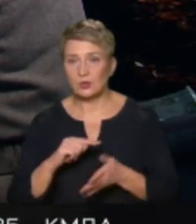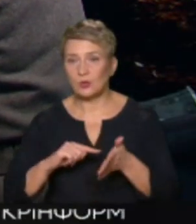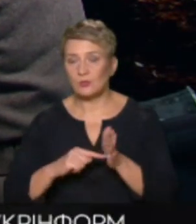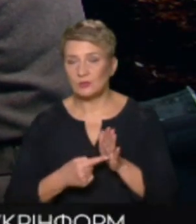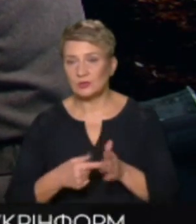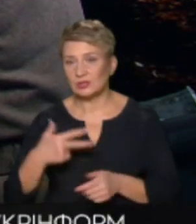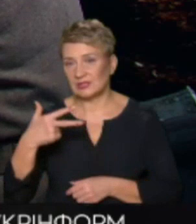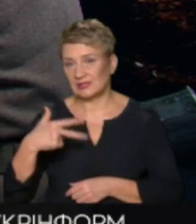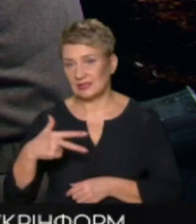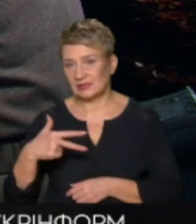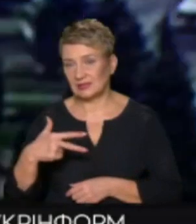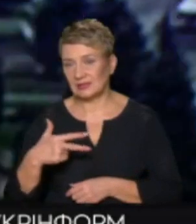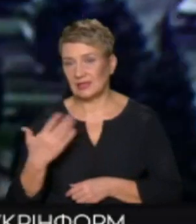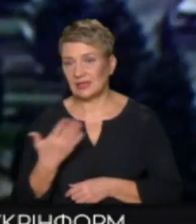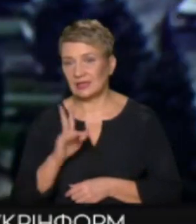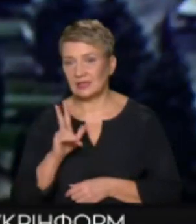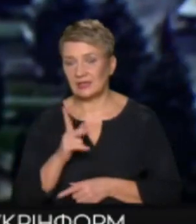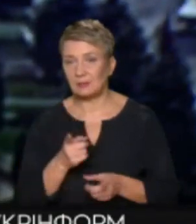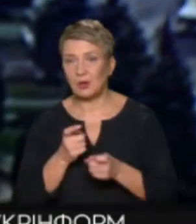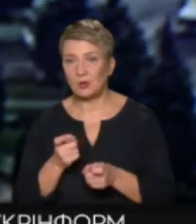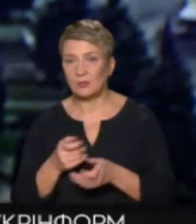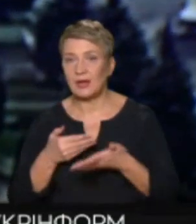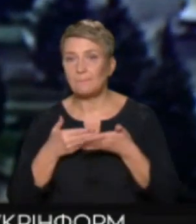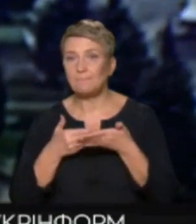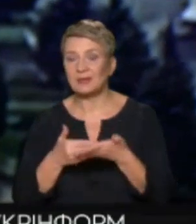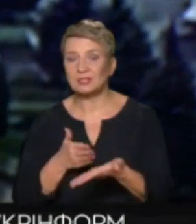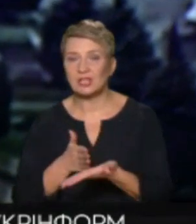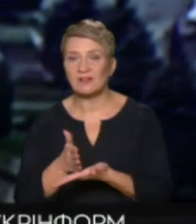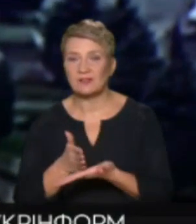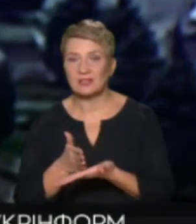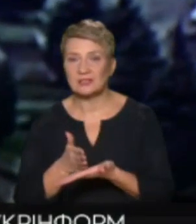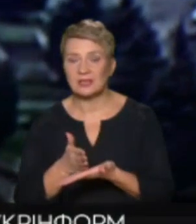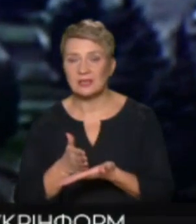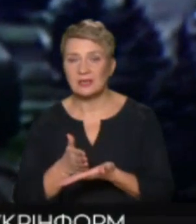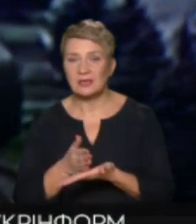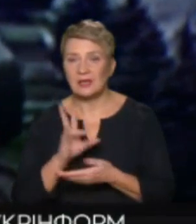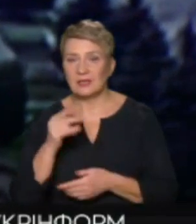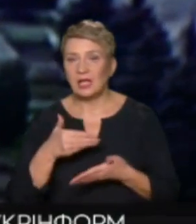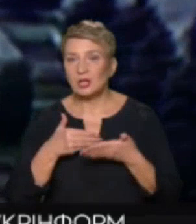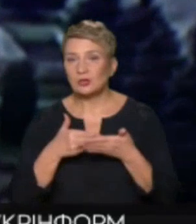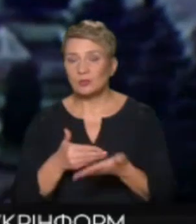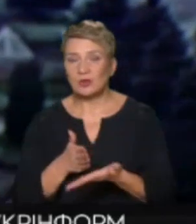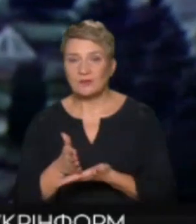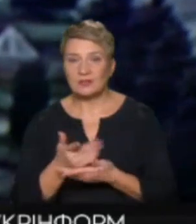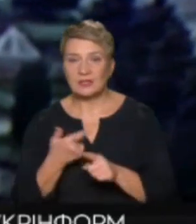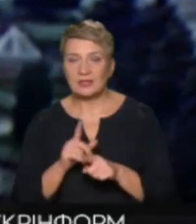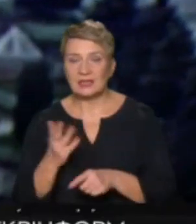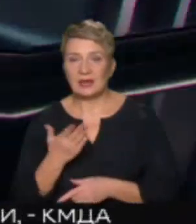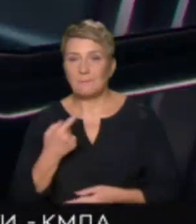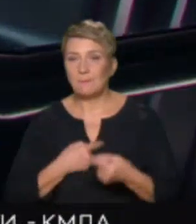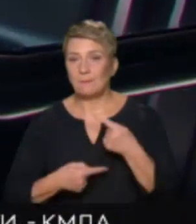це кількість людей, які, власне, охоплює. Но помічник ветерана, він налаштований саме на допомогу ветерана, який